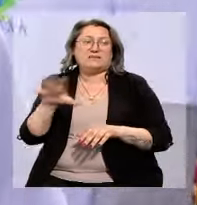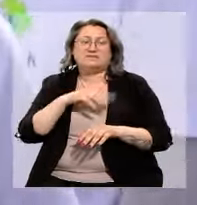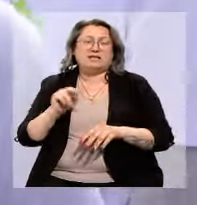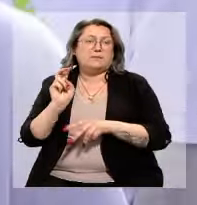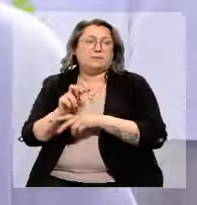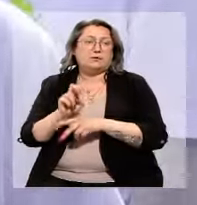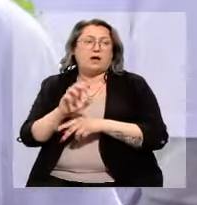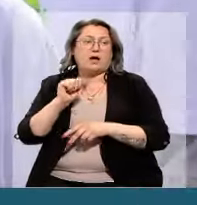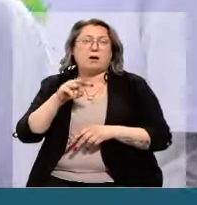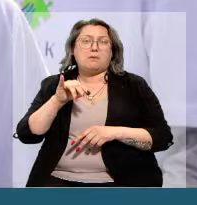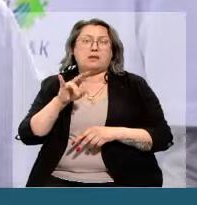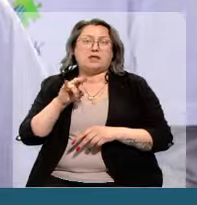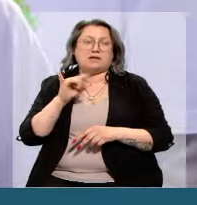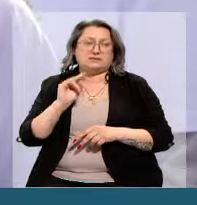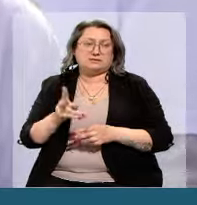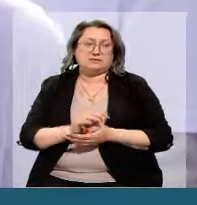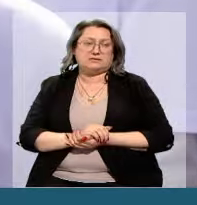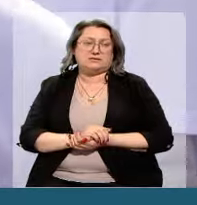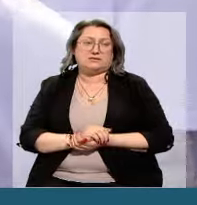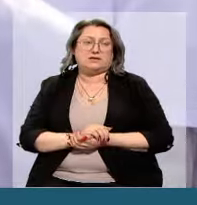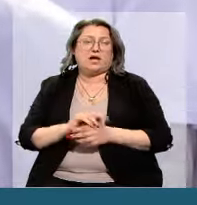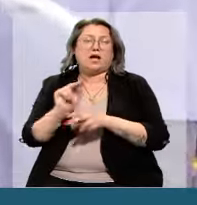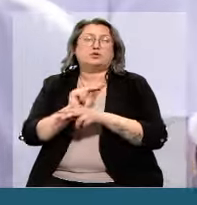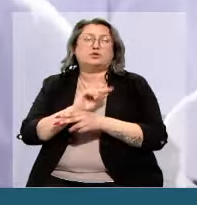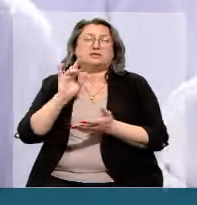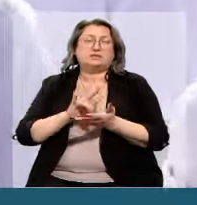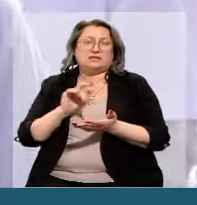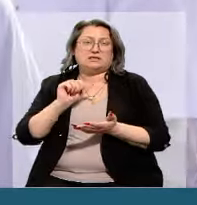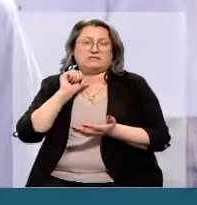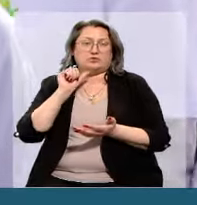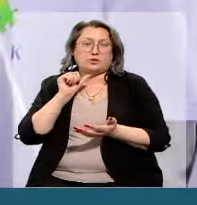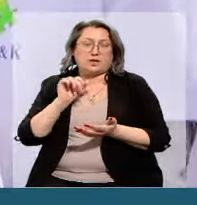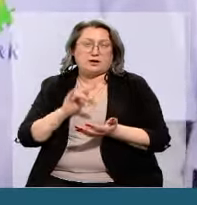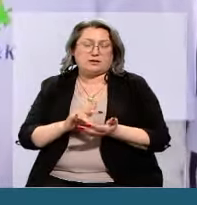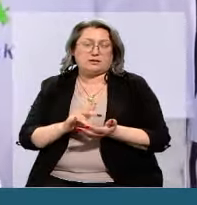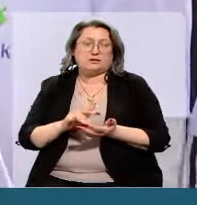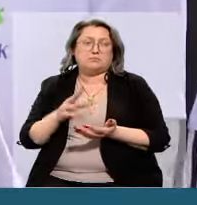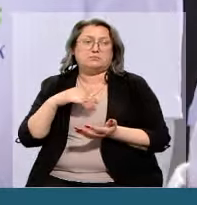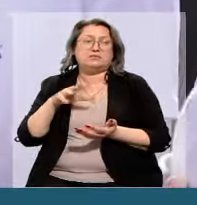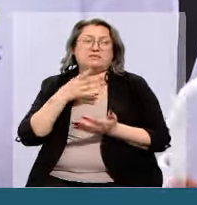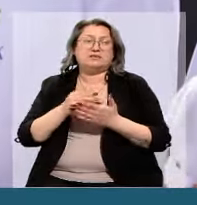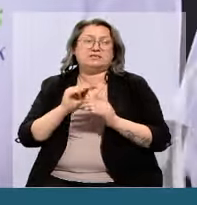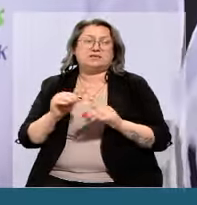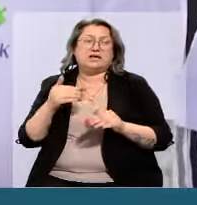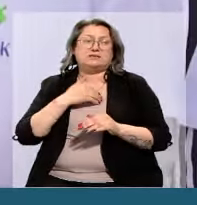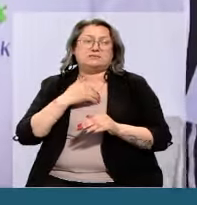посещают Аманатик. Коррекционный центр в городе Кустанай. Мы своих детей